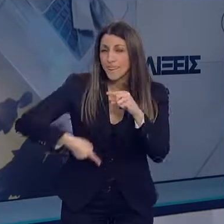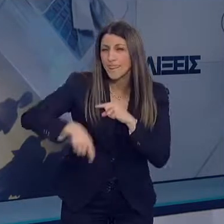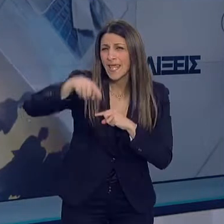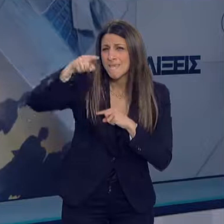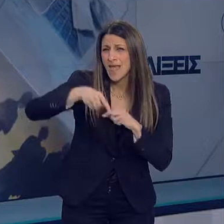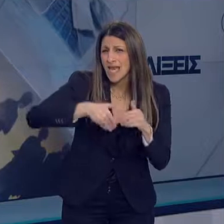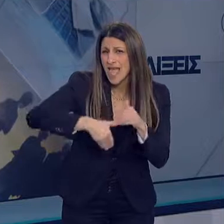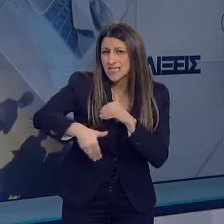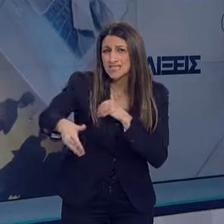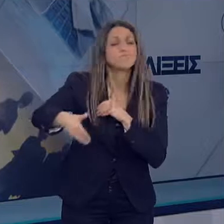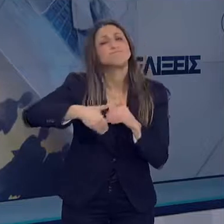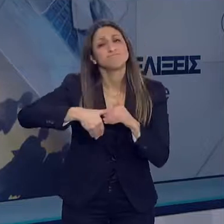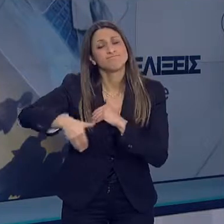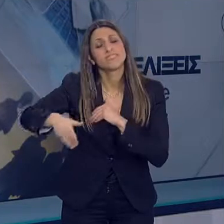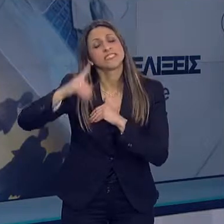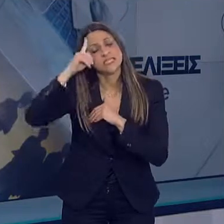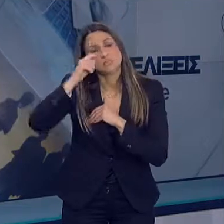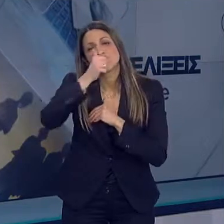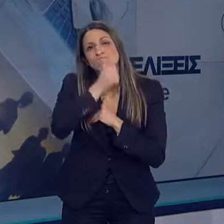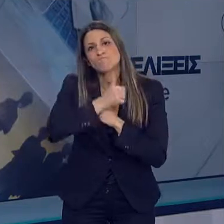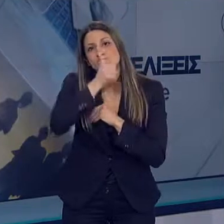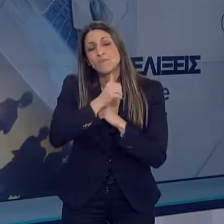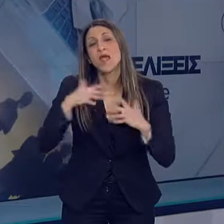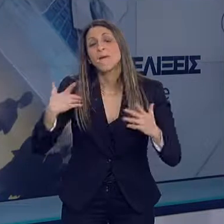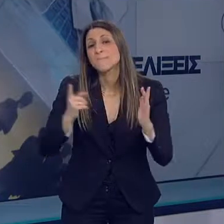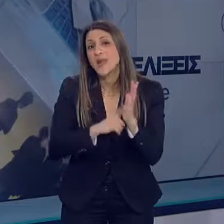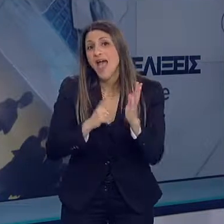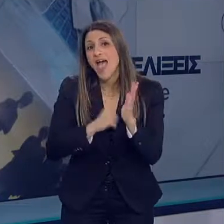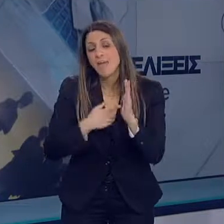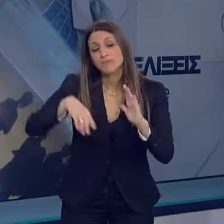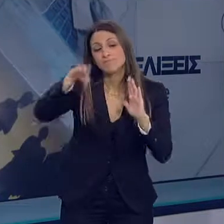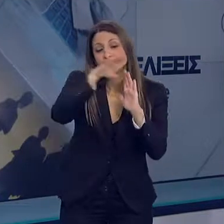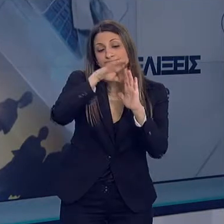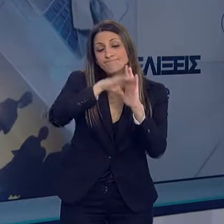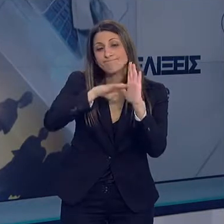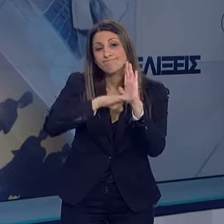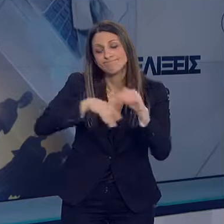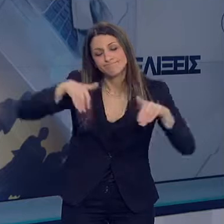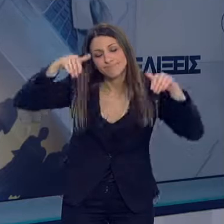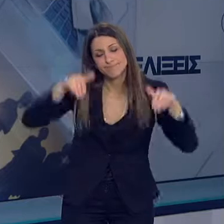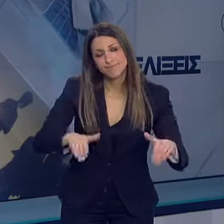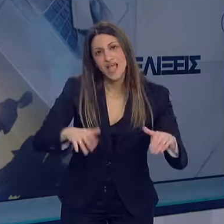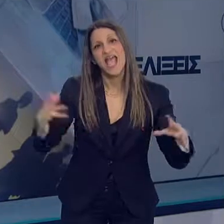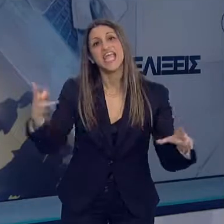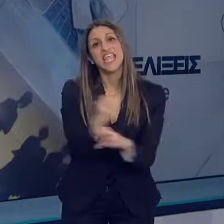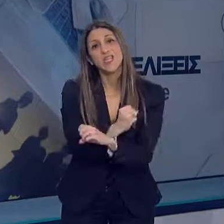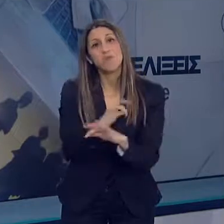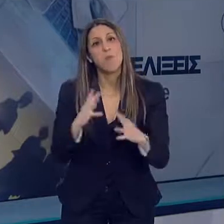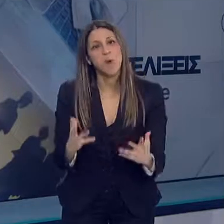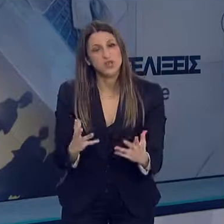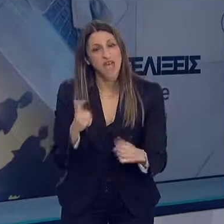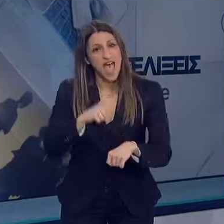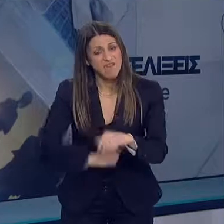ημέρες που δοκιμάζετε η αντοχή μας, πρέπει να παραμείνουμε πιστοί στη μέχρι σήμερα προσπάθειά μας. Θα νικήσουμε μόνο αν δεν κάνουμε